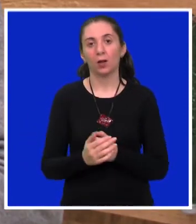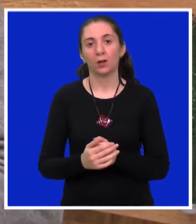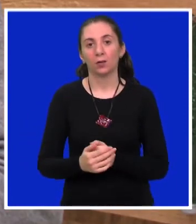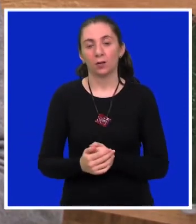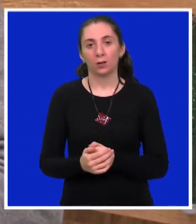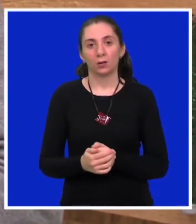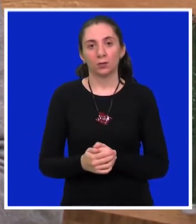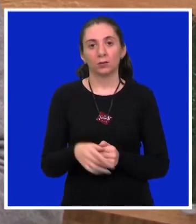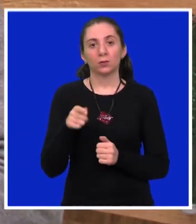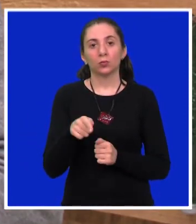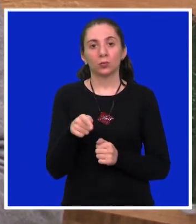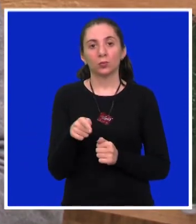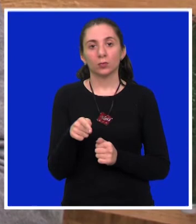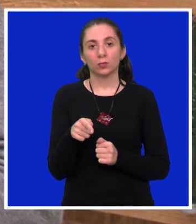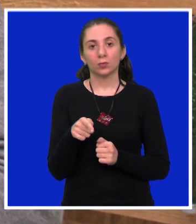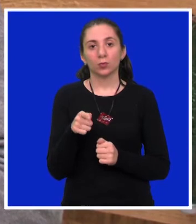litrama će u stvari